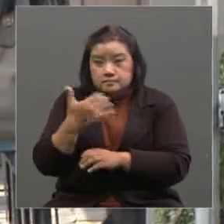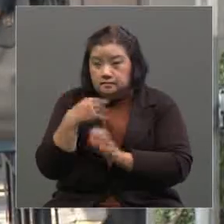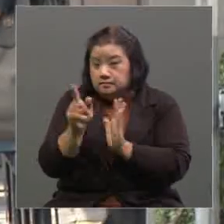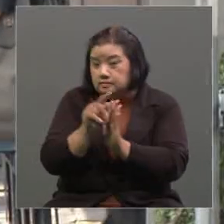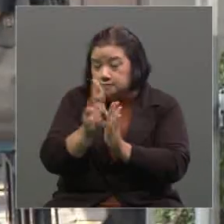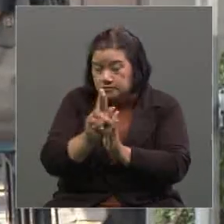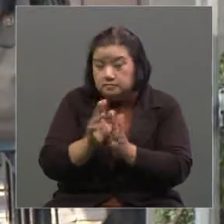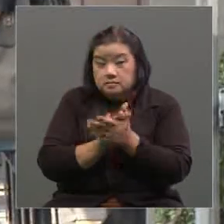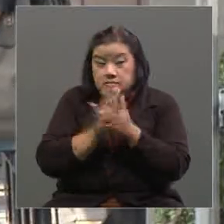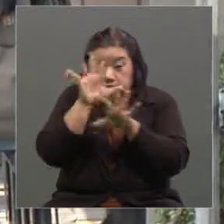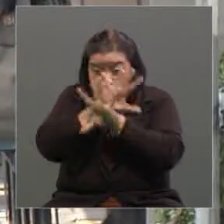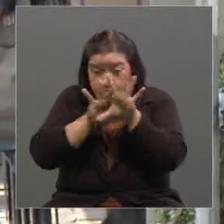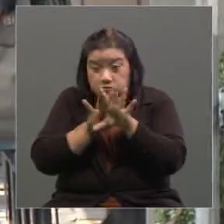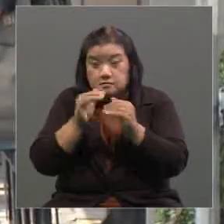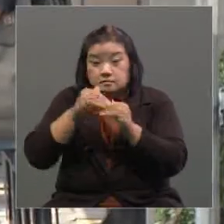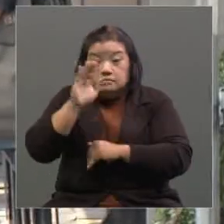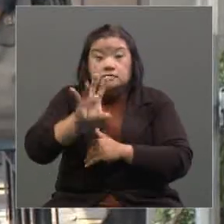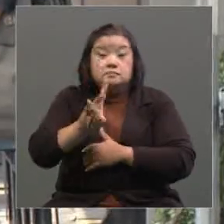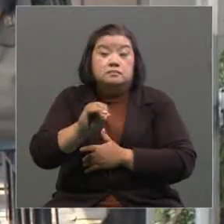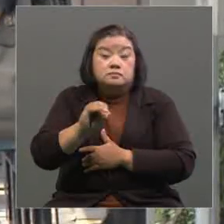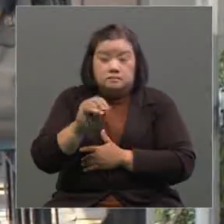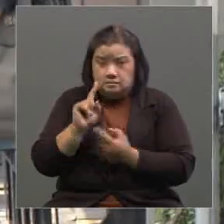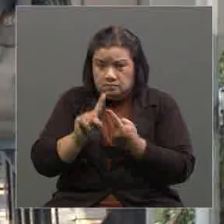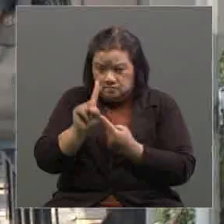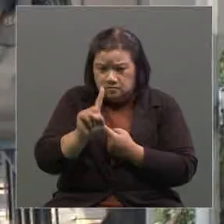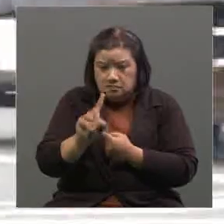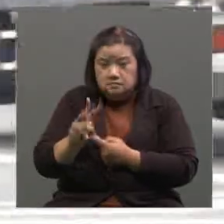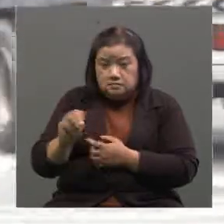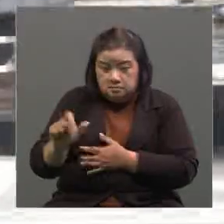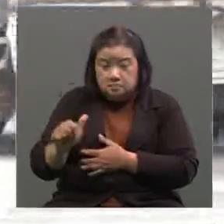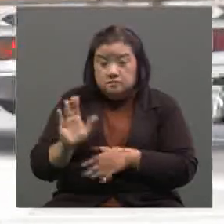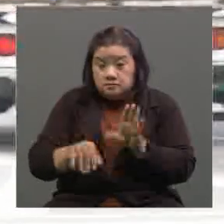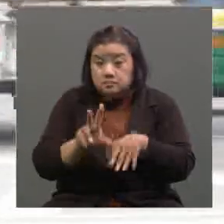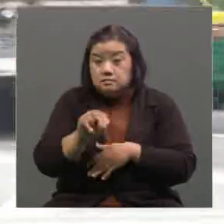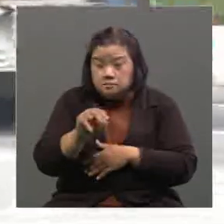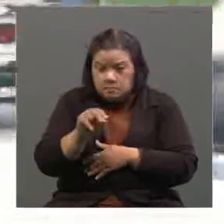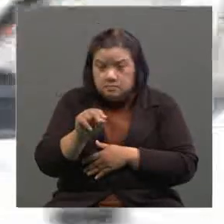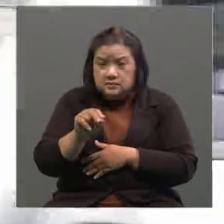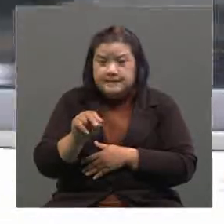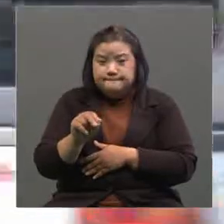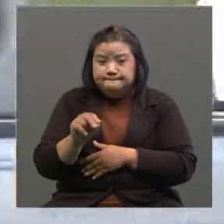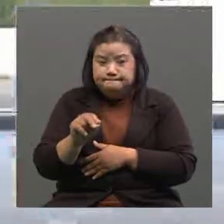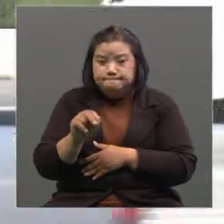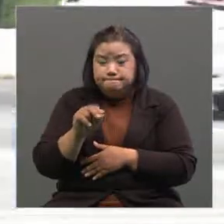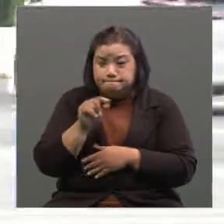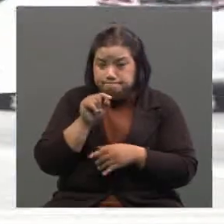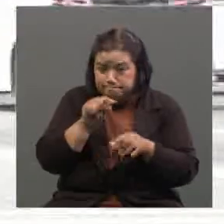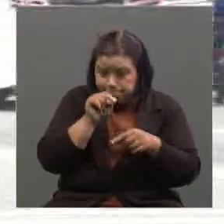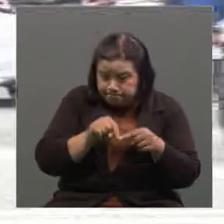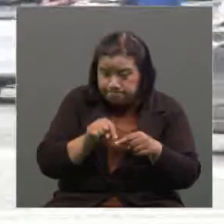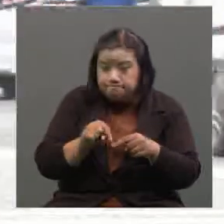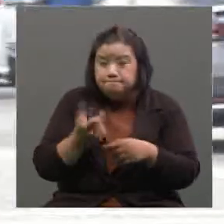เกณฑ์ก็คือปริมาณฝุ่น PM2.5 เกิน75ไมโครกรัมต่อลูกบาศก์เมตรตั้งแต่ร้อยละ30ของพื้นที่ขึ้นไปหรือ15เขตขึ้